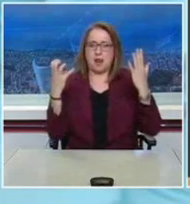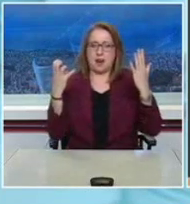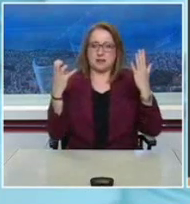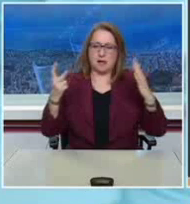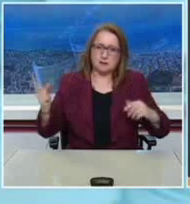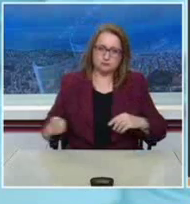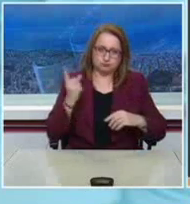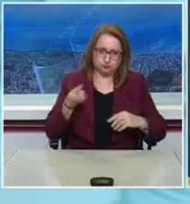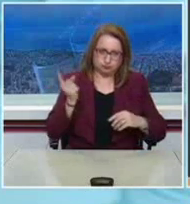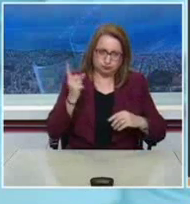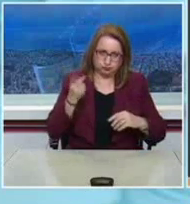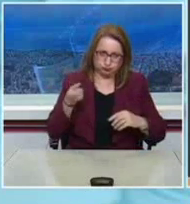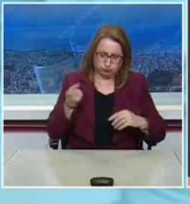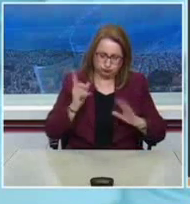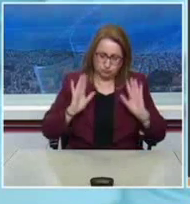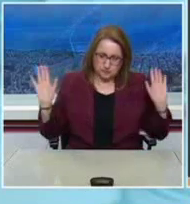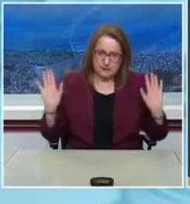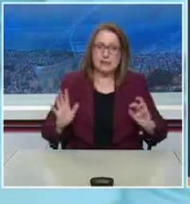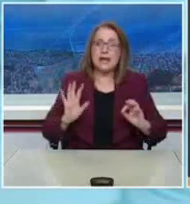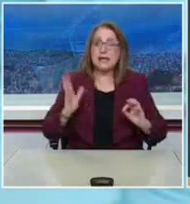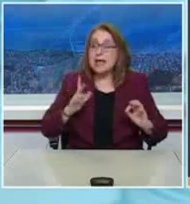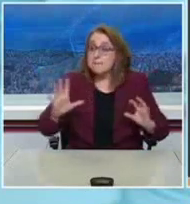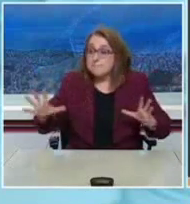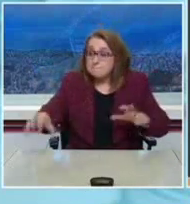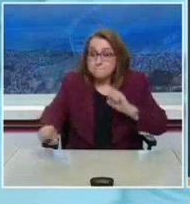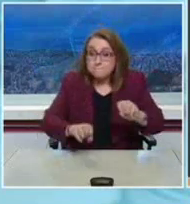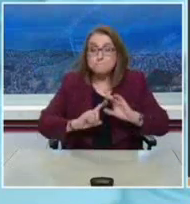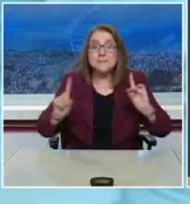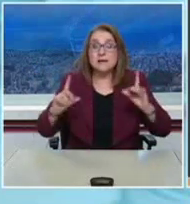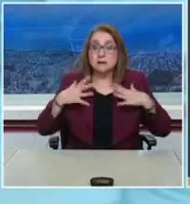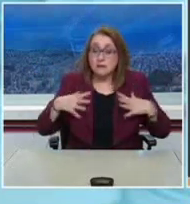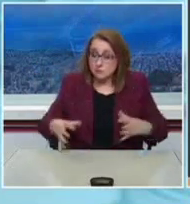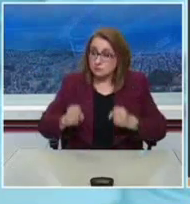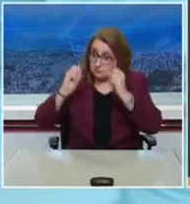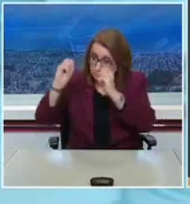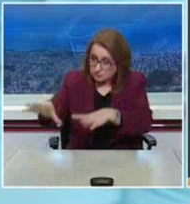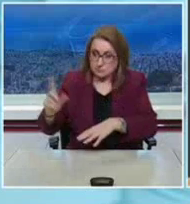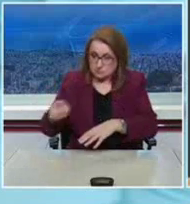στέγνομα. Πάντα εδώ ακολουθεί μετά από κάθε διαδικασία το προσεκτικό πλύσιμο των χεριών.